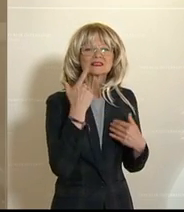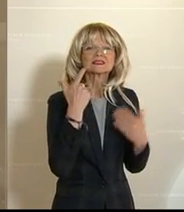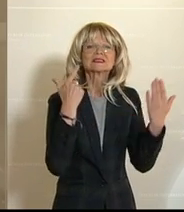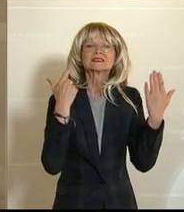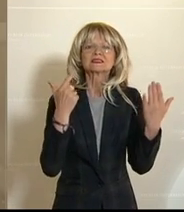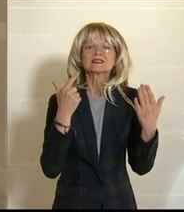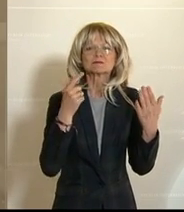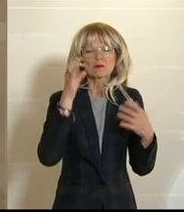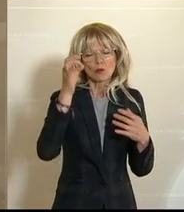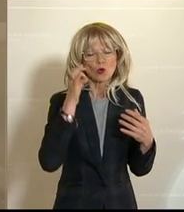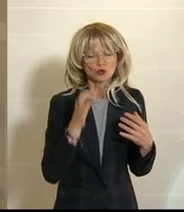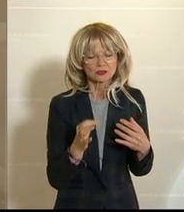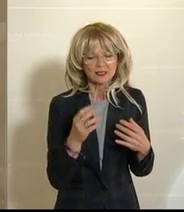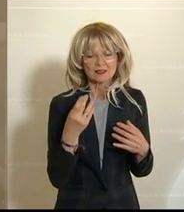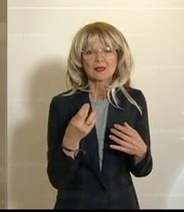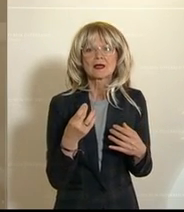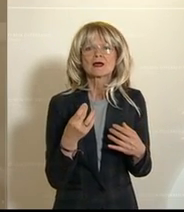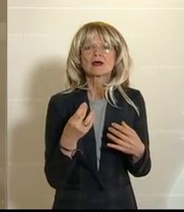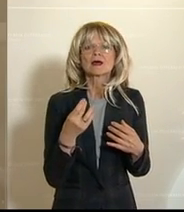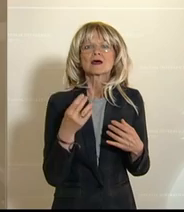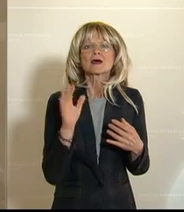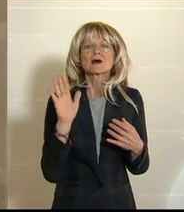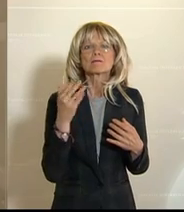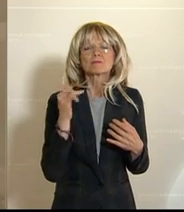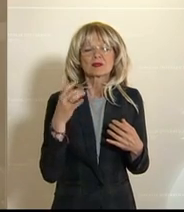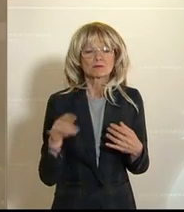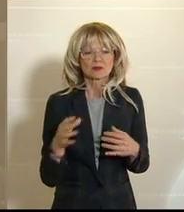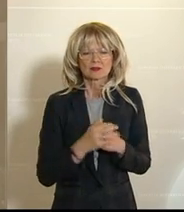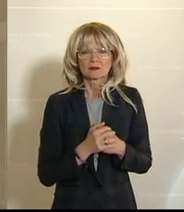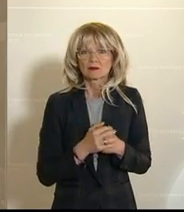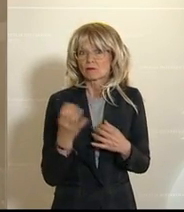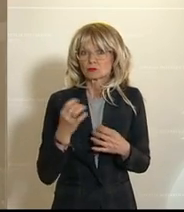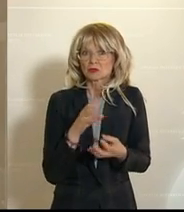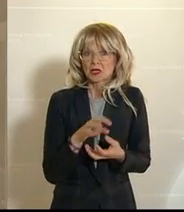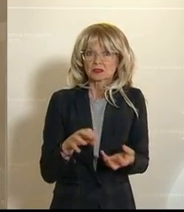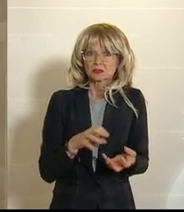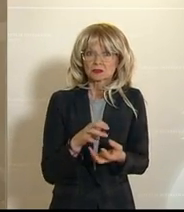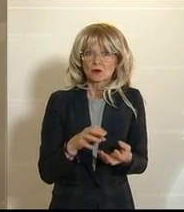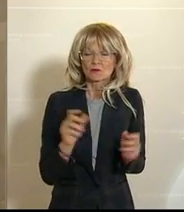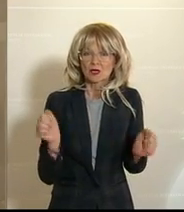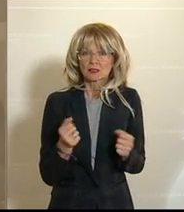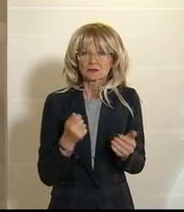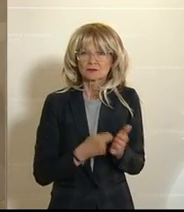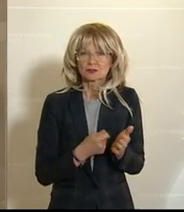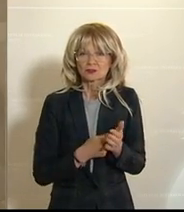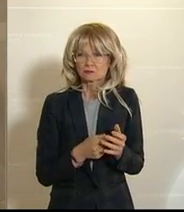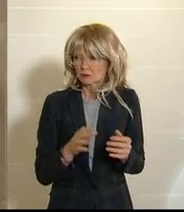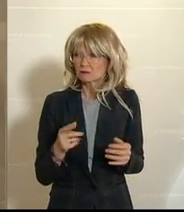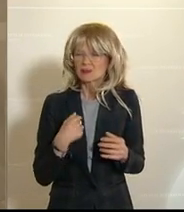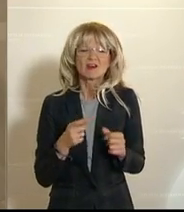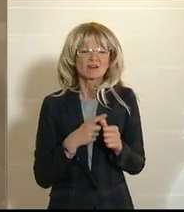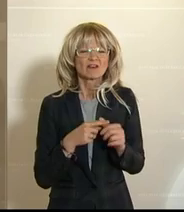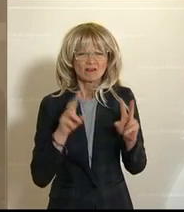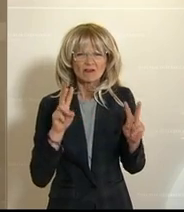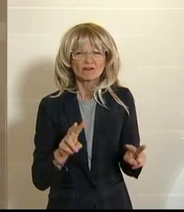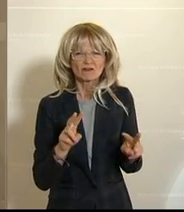1,7% des BIP. Welch Katastrophe, welch Unfinanzierbarkeit. Wo wir tatsächlich ein Problem haben, und wenn man sich den Budgetbericht da anschaut